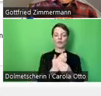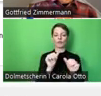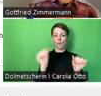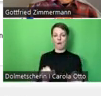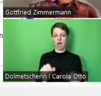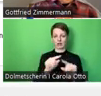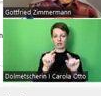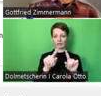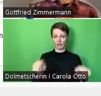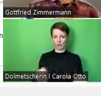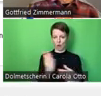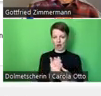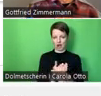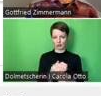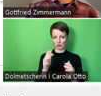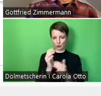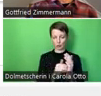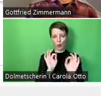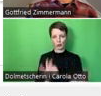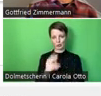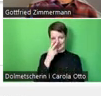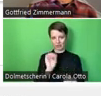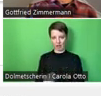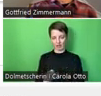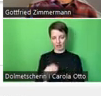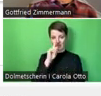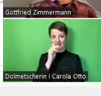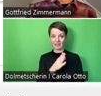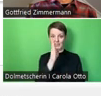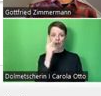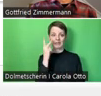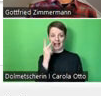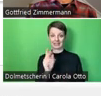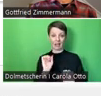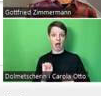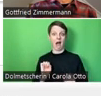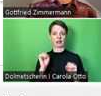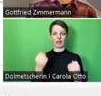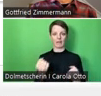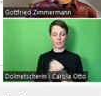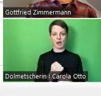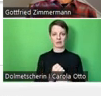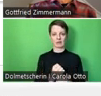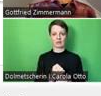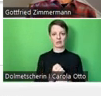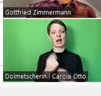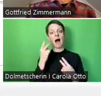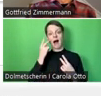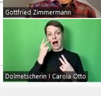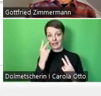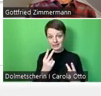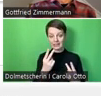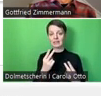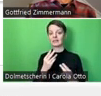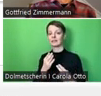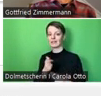man diese Navigationsansicht aktiviert unter Ansicht Navigationsbereich. Und dann